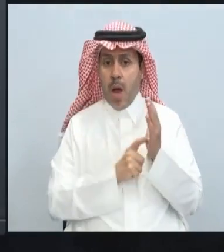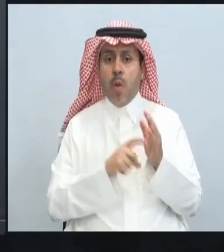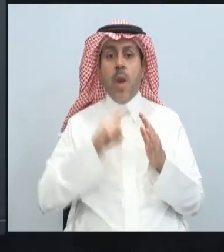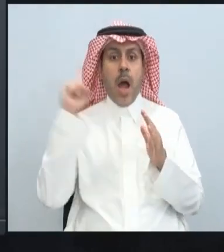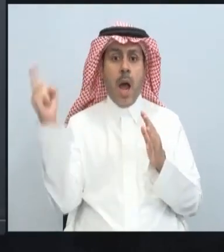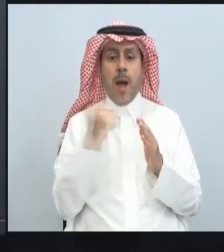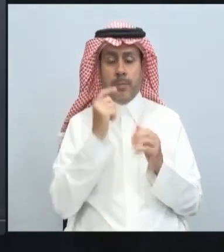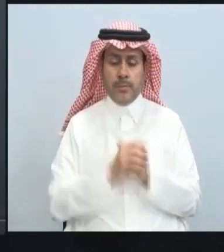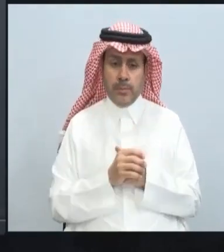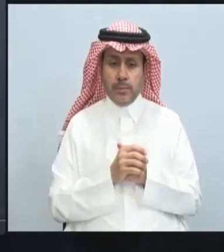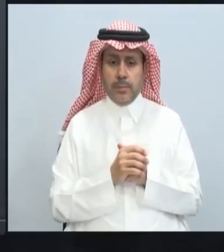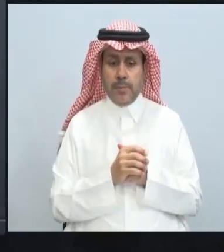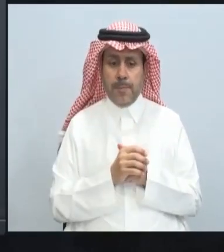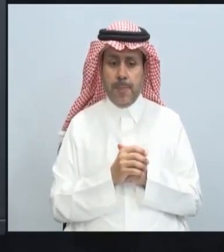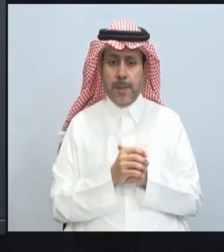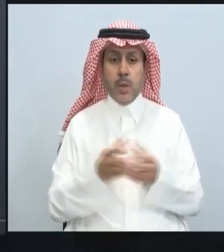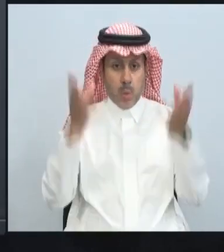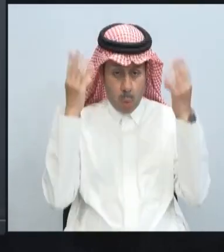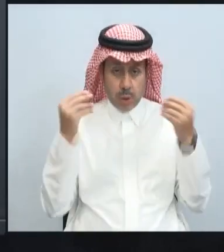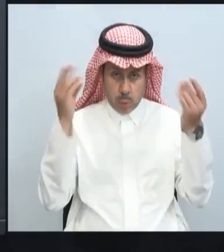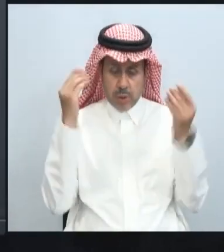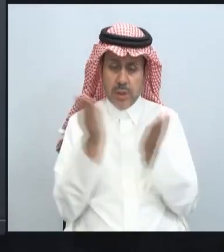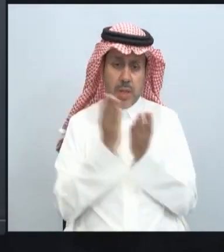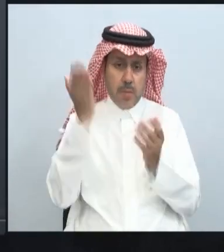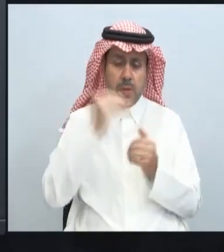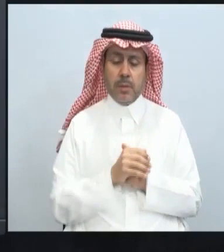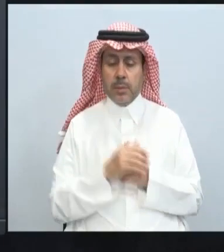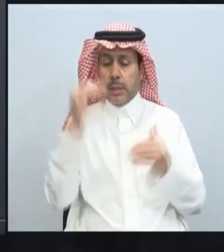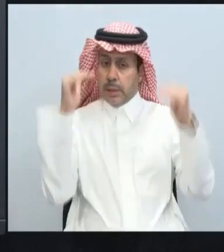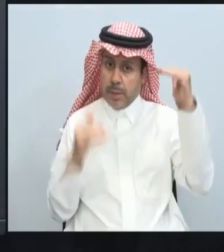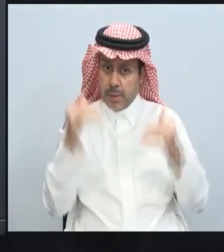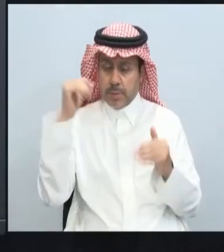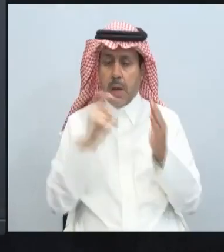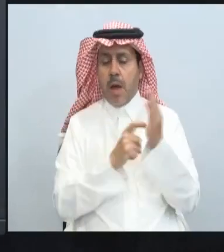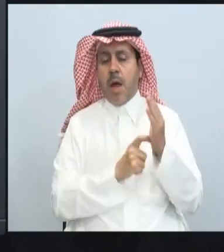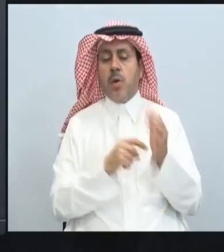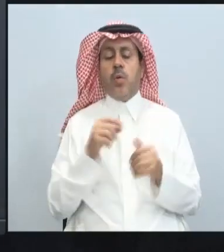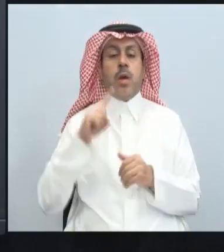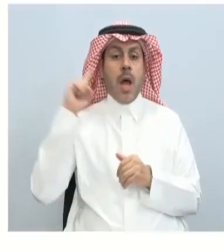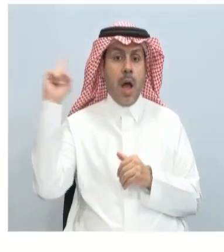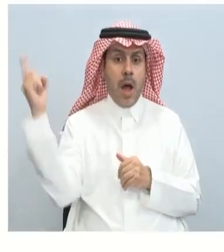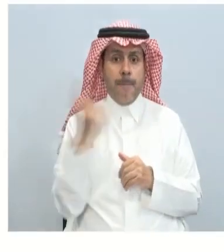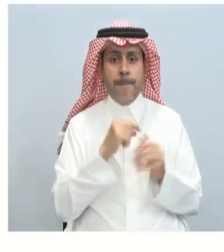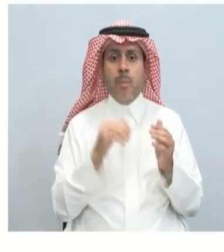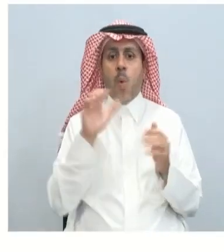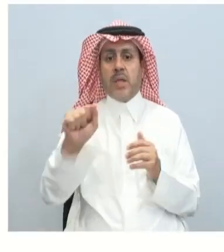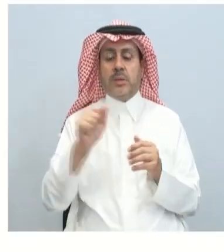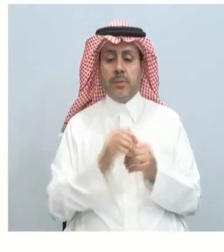وسنراجع نحن واياكم ما ذكرناه في الدرس الماضي في التمييز بين القانون الخاص والقانون العام